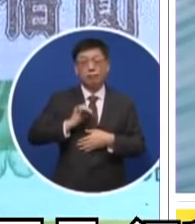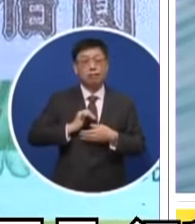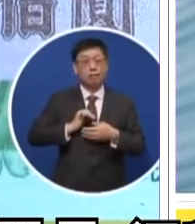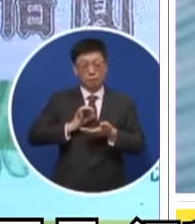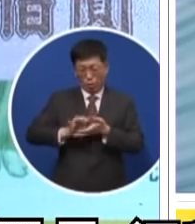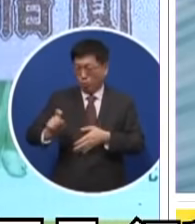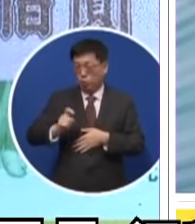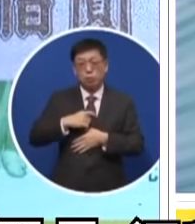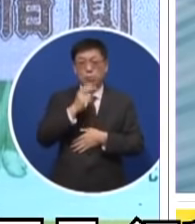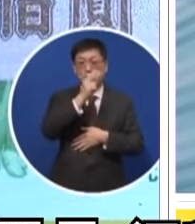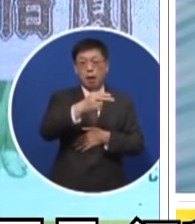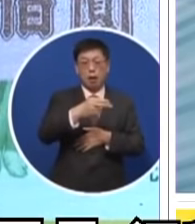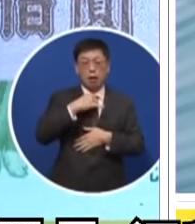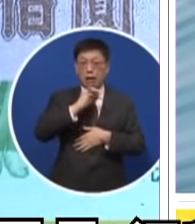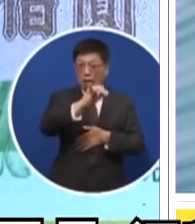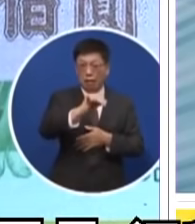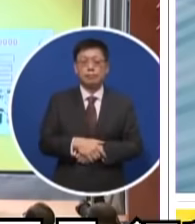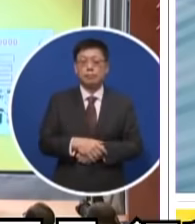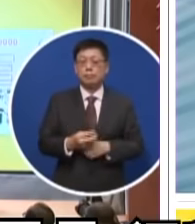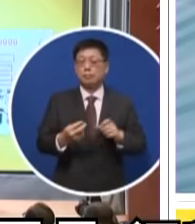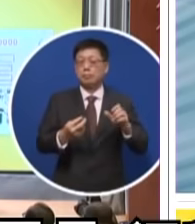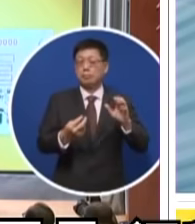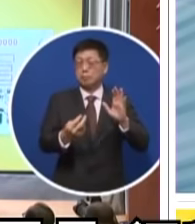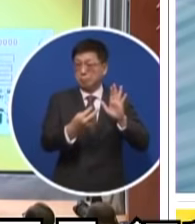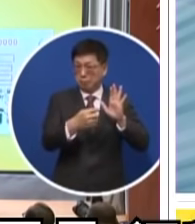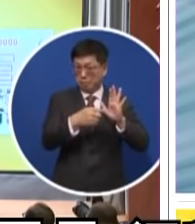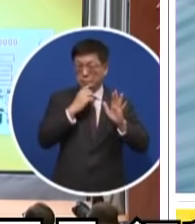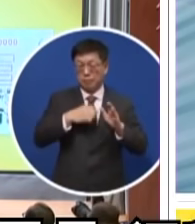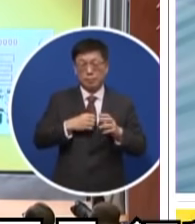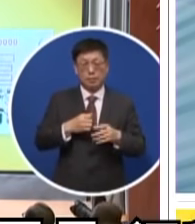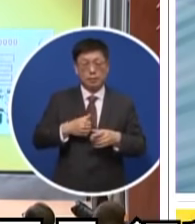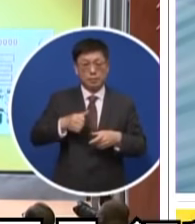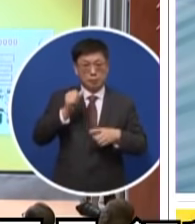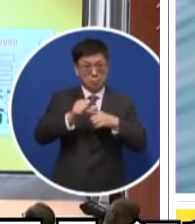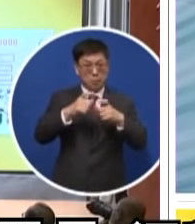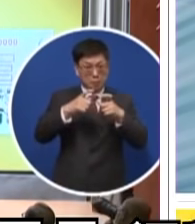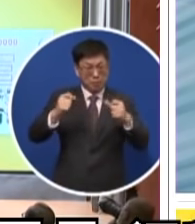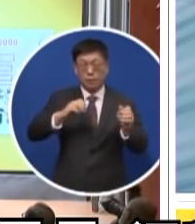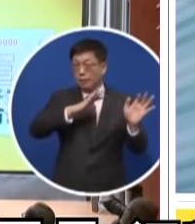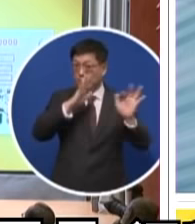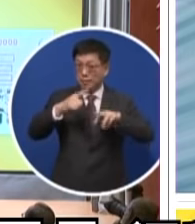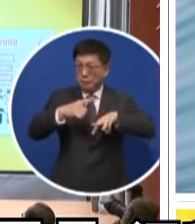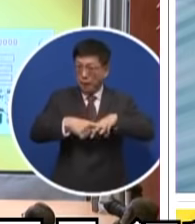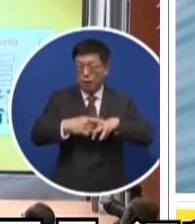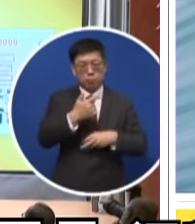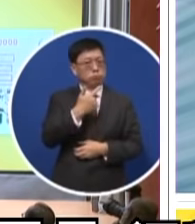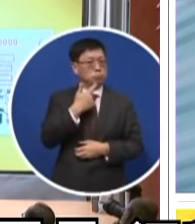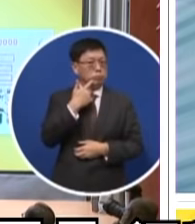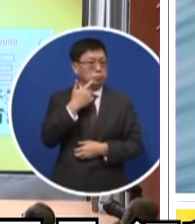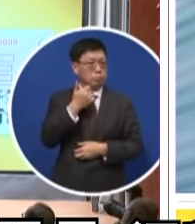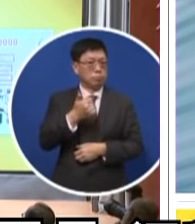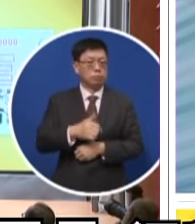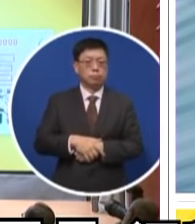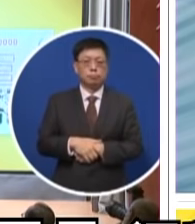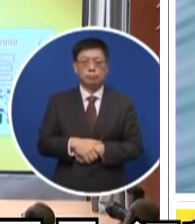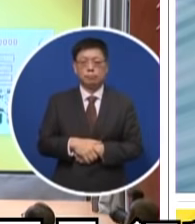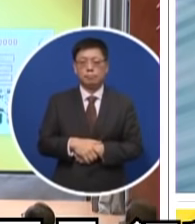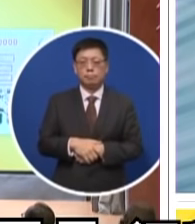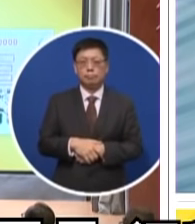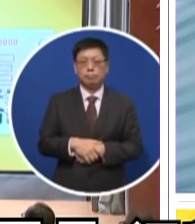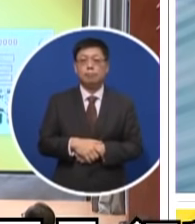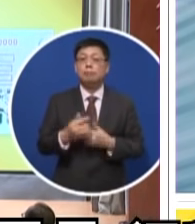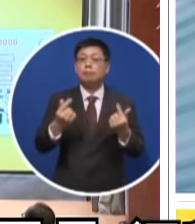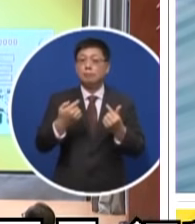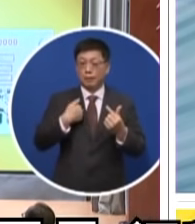啊，这来开这么侪钱，尾啊效果拢无，啊，叫阮干那甲你骂一个卡利班尔，你就记载袂掉。阮里长